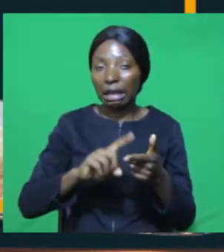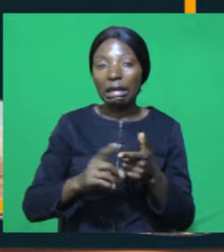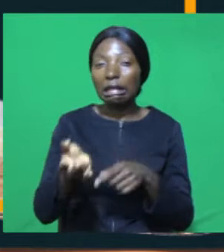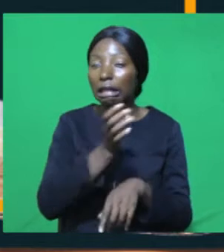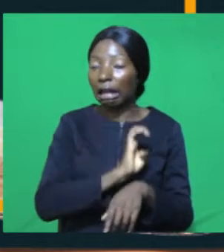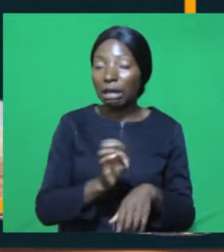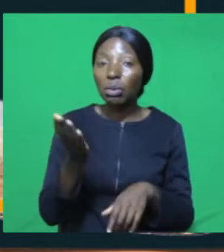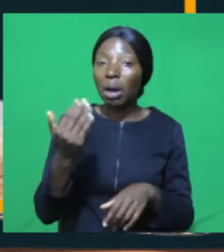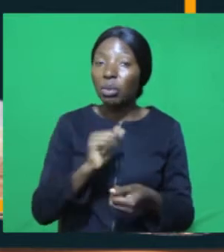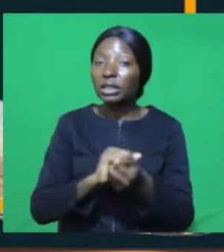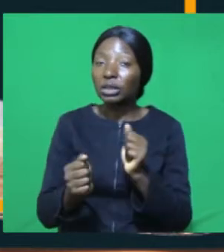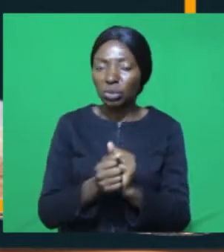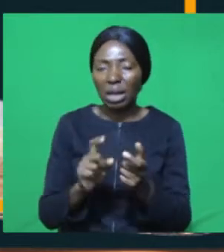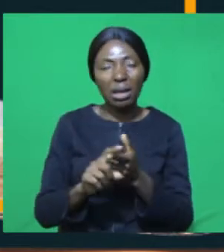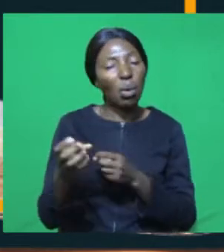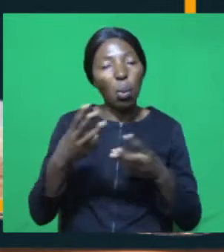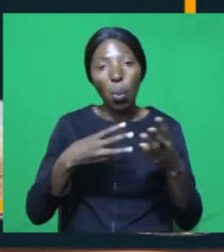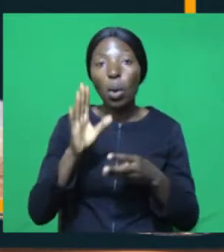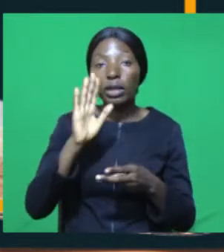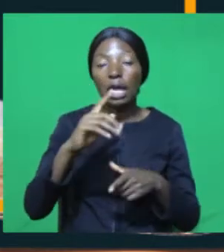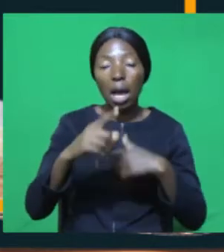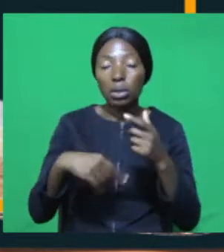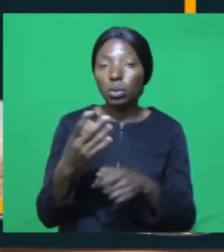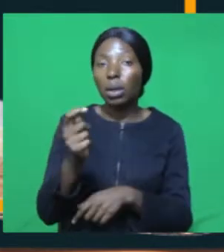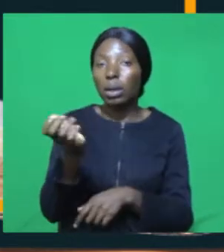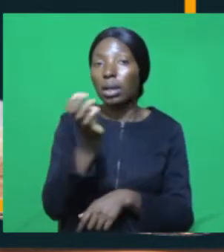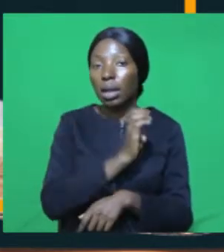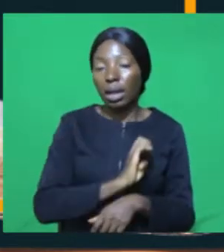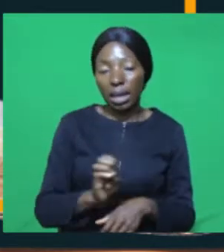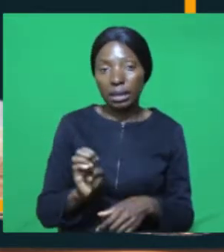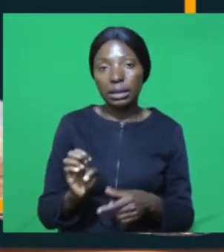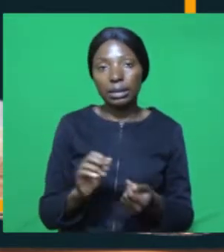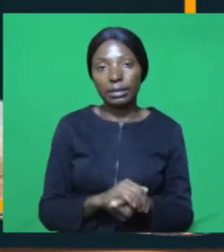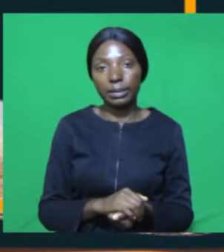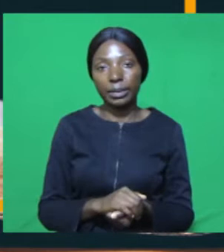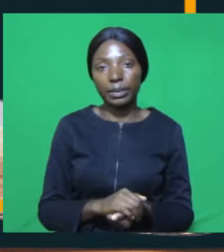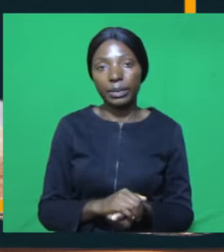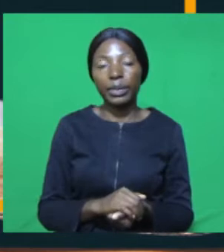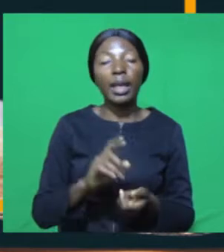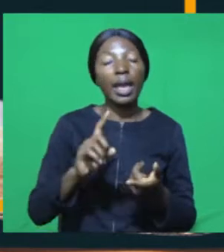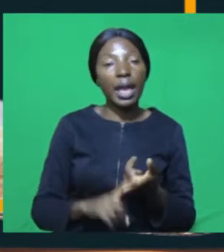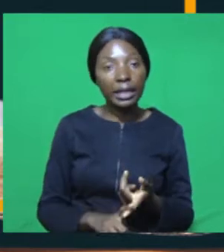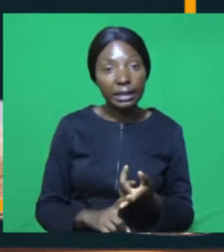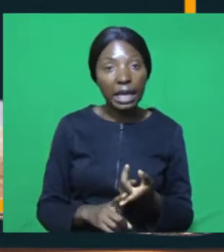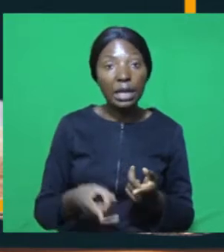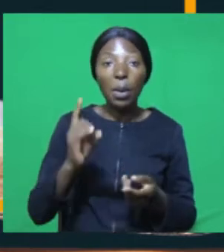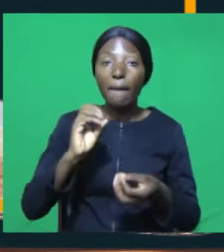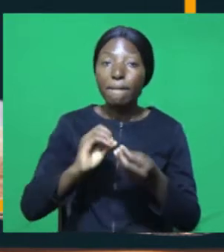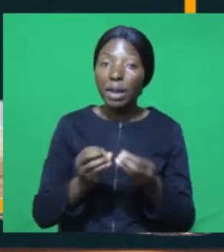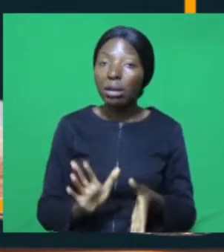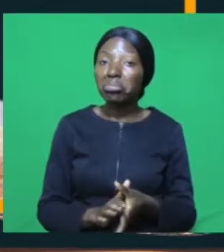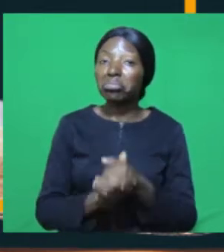kuchaya nekukukurwa. Kurwa kuchavapo kusvikira pakuguma, kuparadzwa kwakatemwa. Zvino iye uchaita